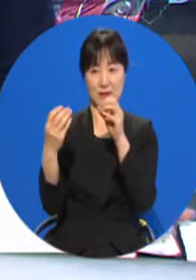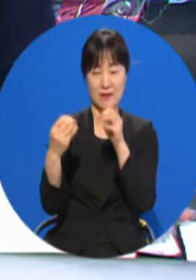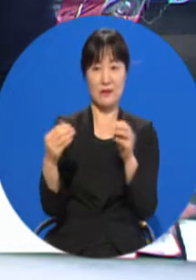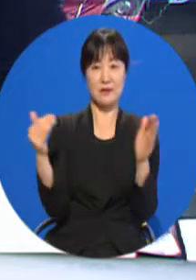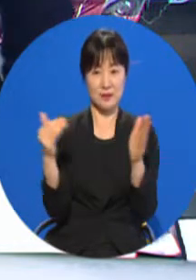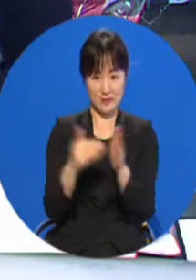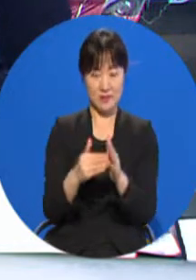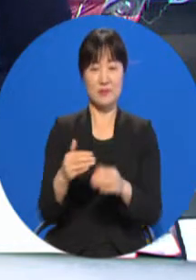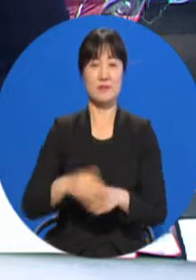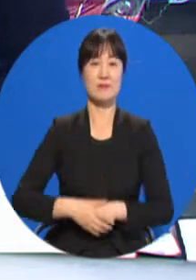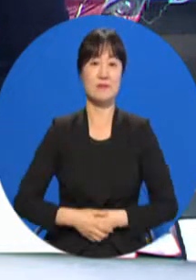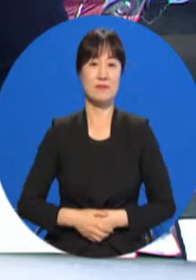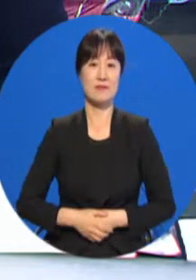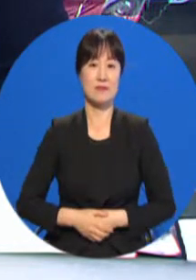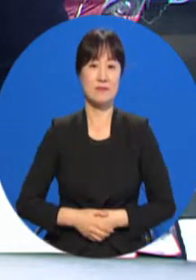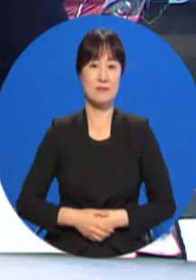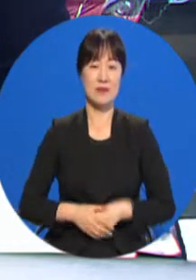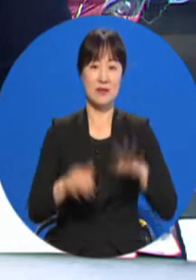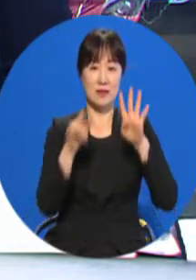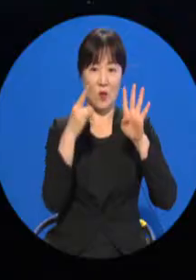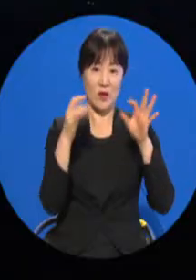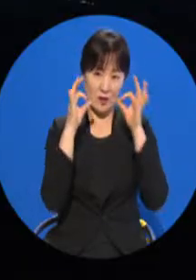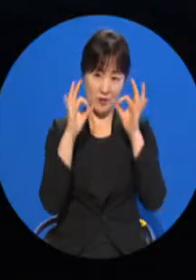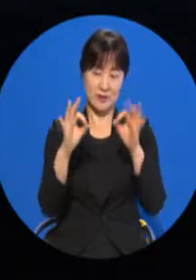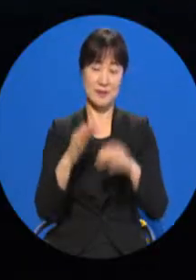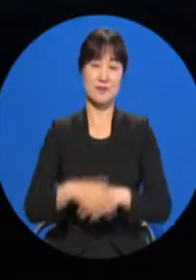바다브러 낭만포차 편 보시겠습니다.